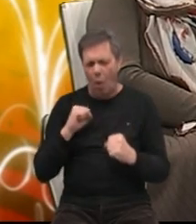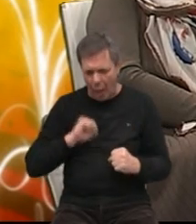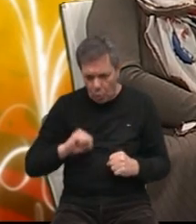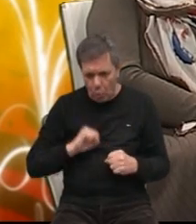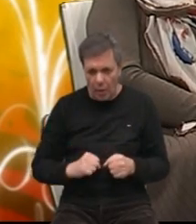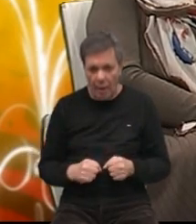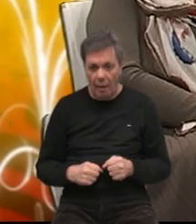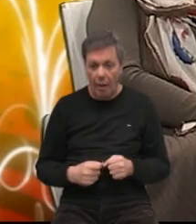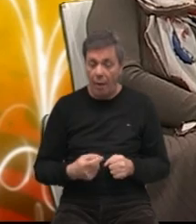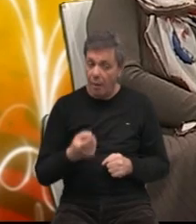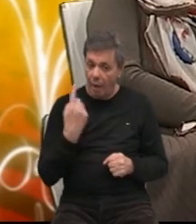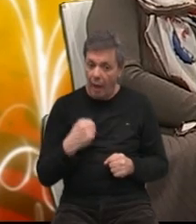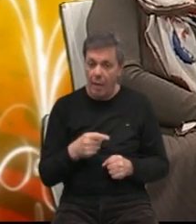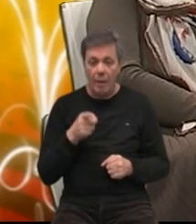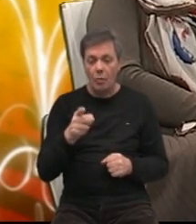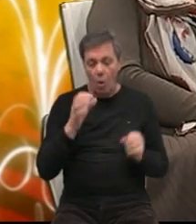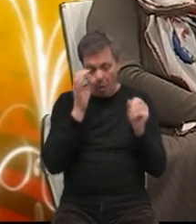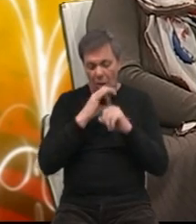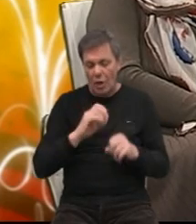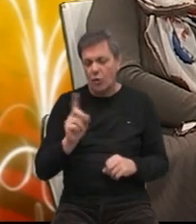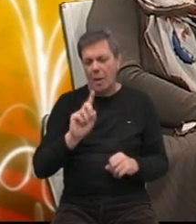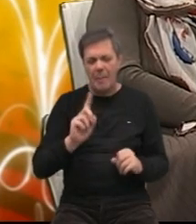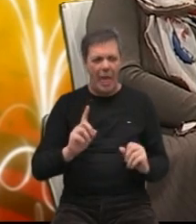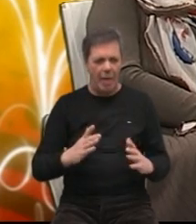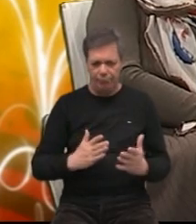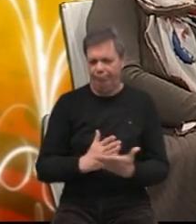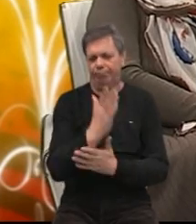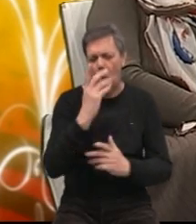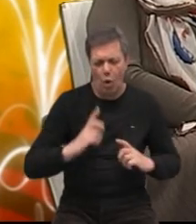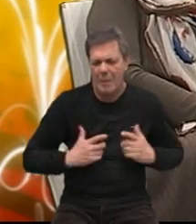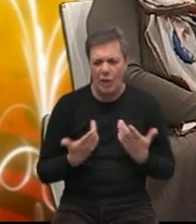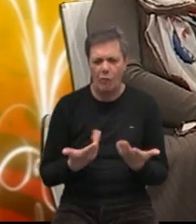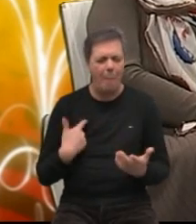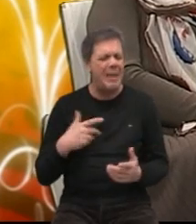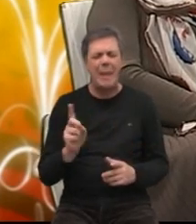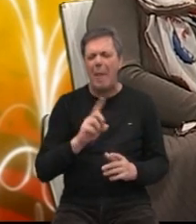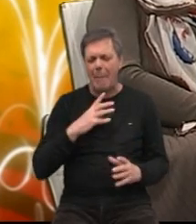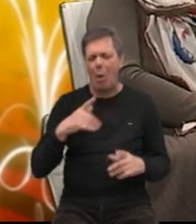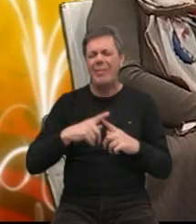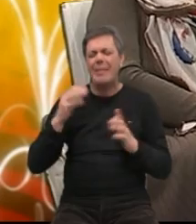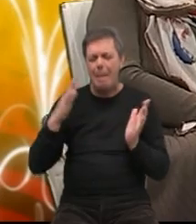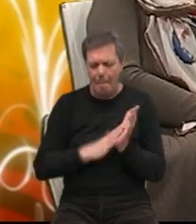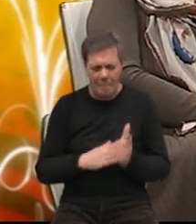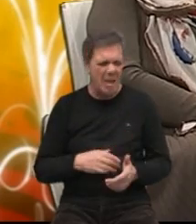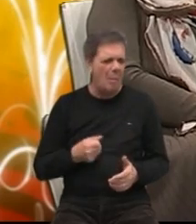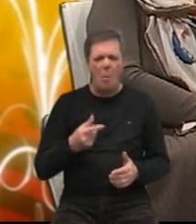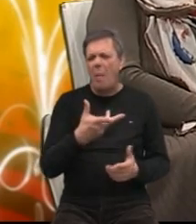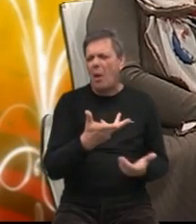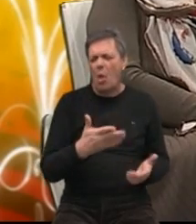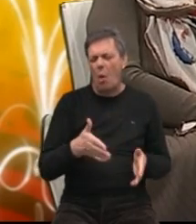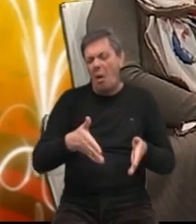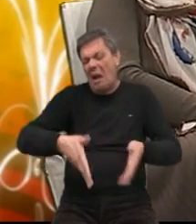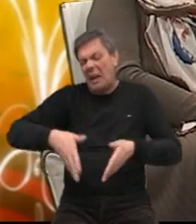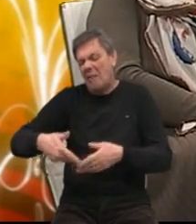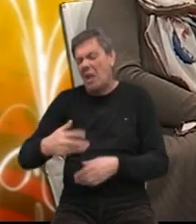trude, ali to, nažalost, kod nas nije zaživilo. Mi nemamo palijativni tim, imamo par palijativnih kreveta